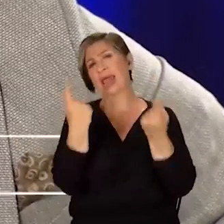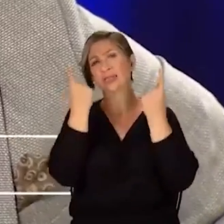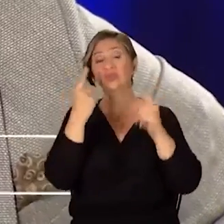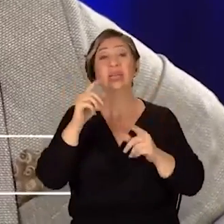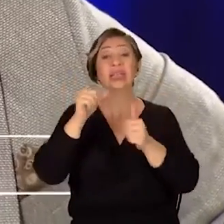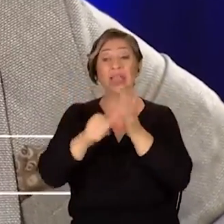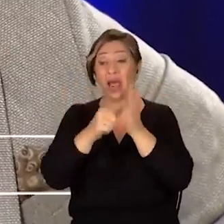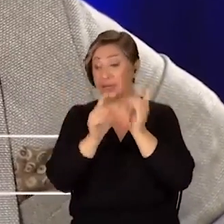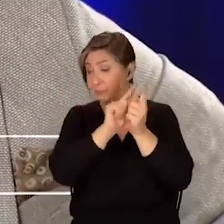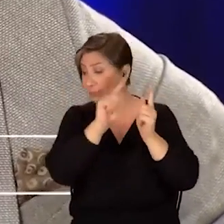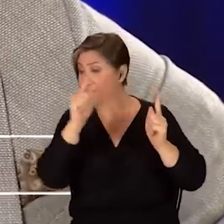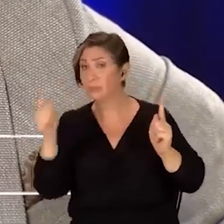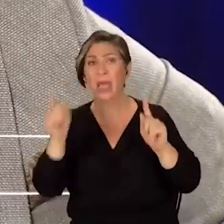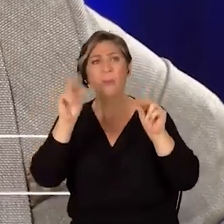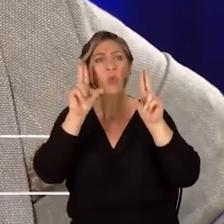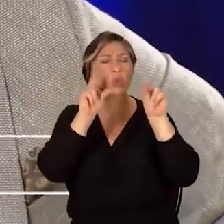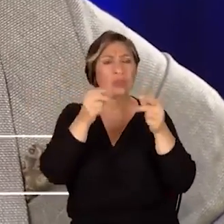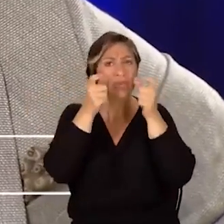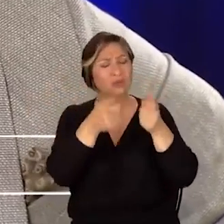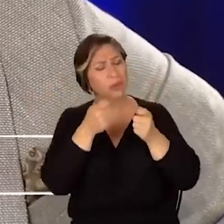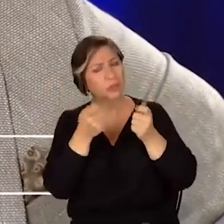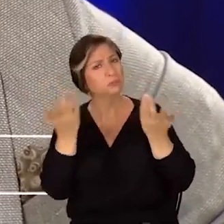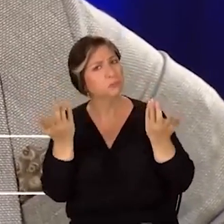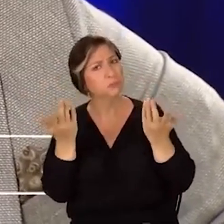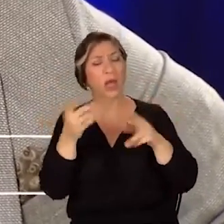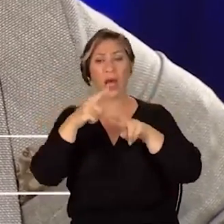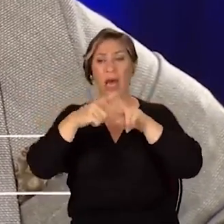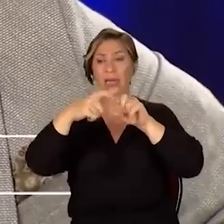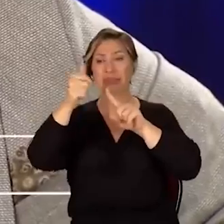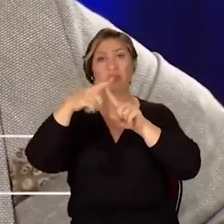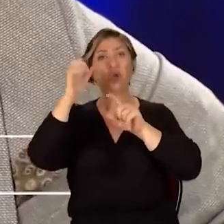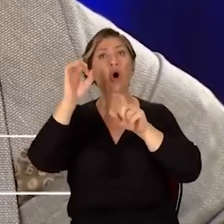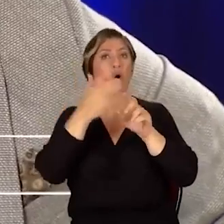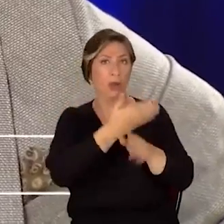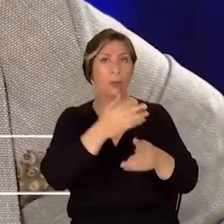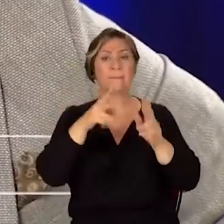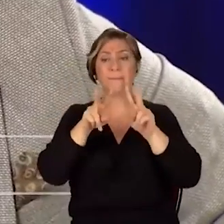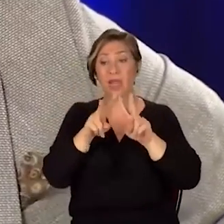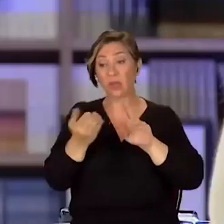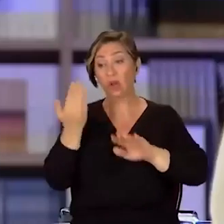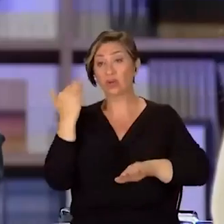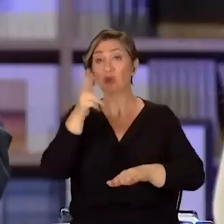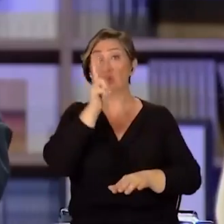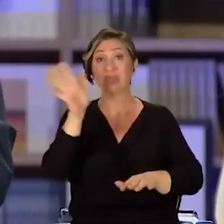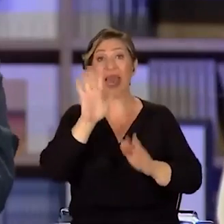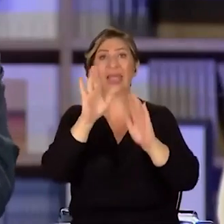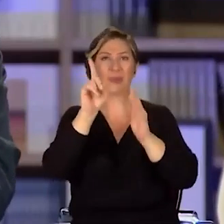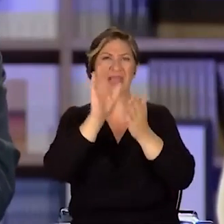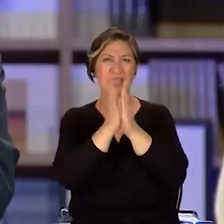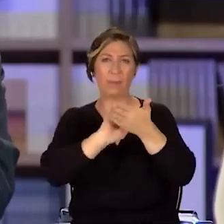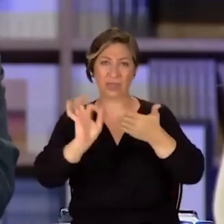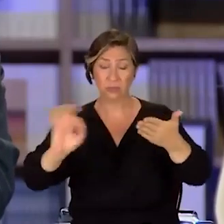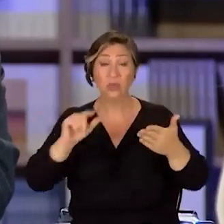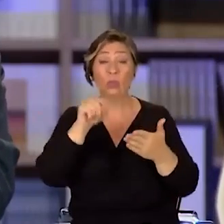bütün insanların uyku ilgisini çekmiş. Mesela Aristoteles'e bakıyorsunuz. Milattan önce 350'deki yazdığı kitapta